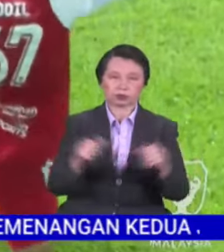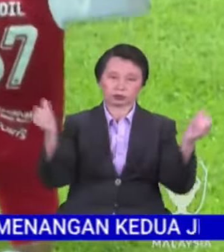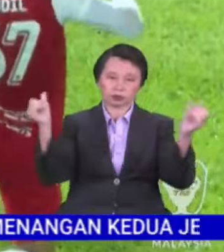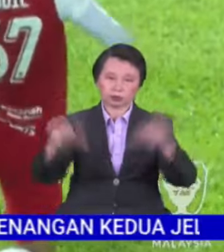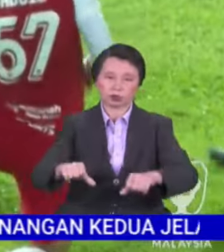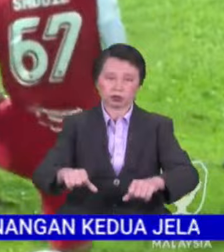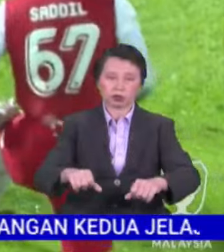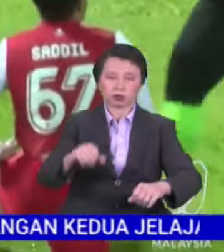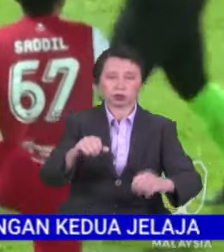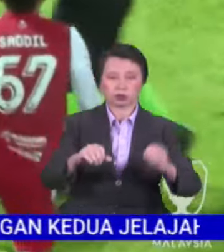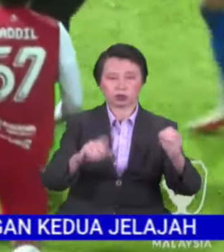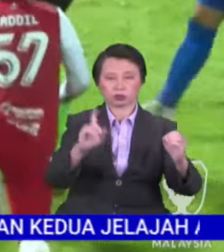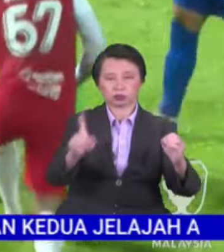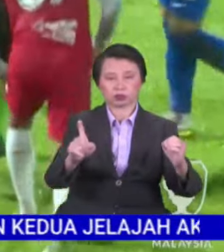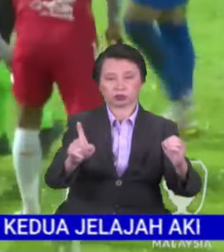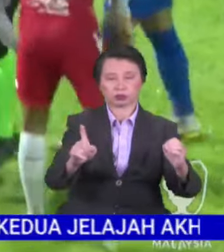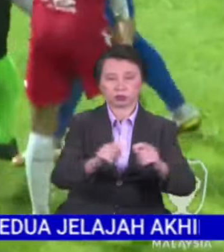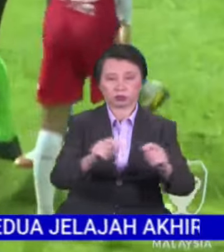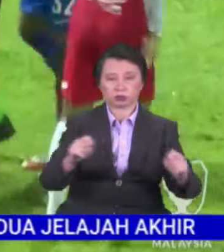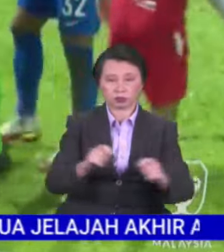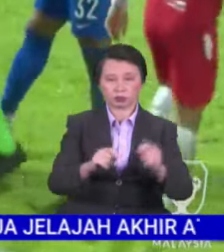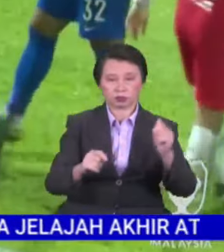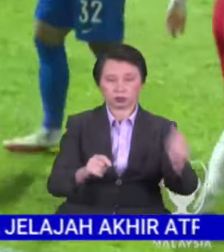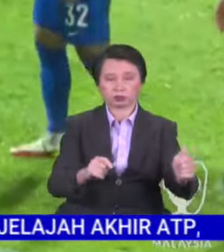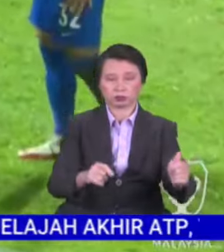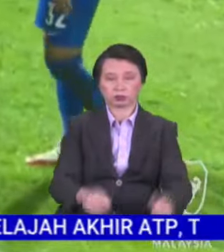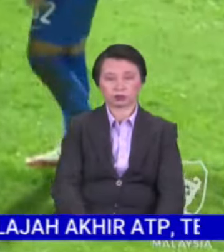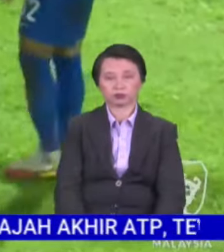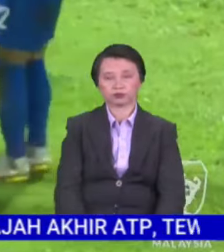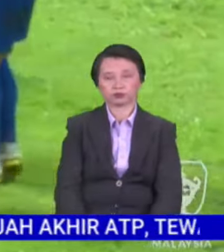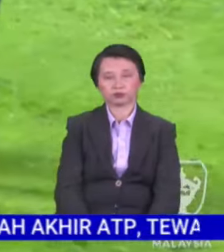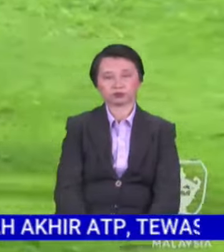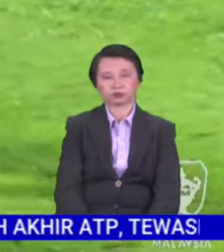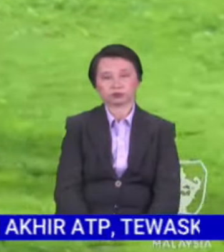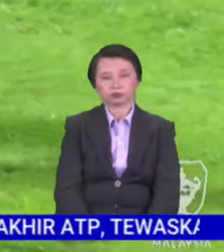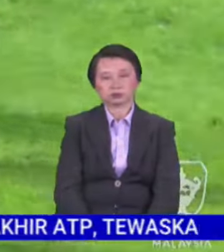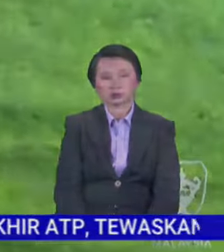kekalahan 0-1 di laman sendiri.